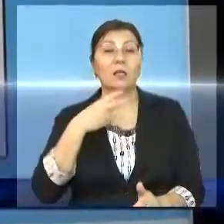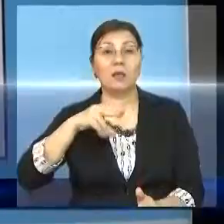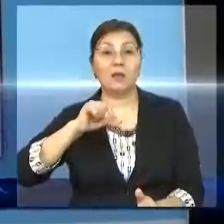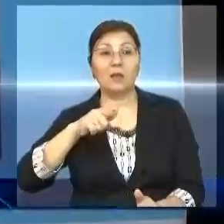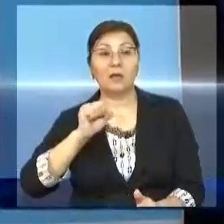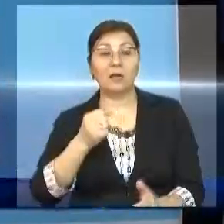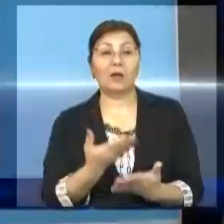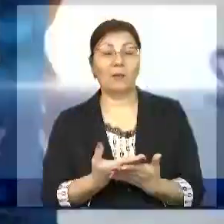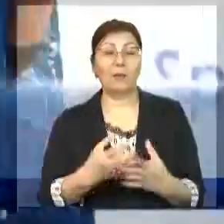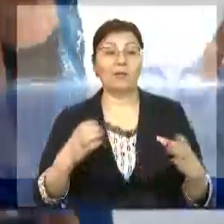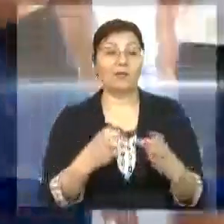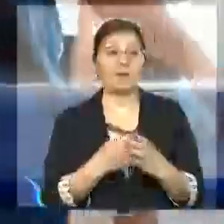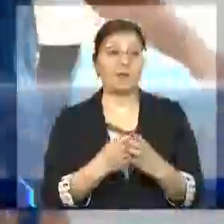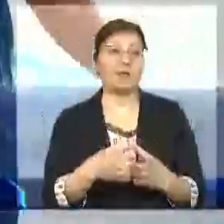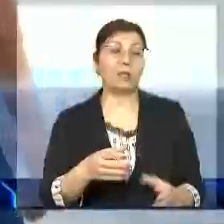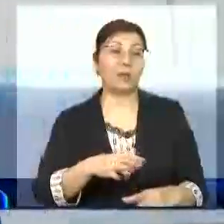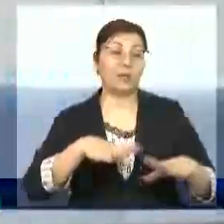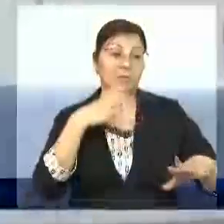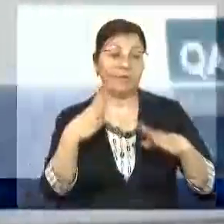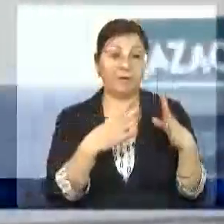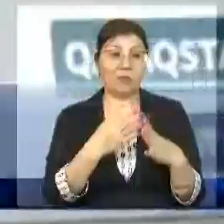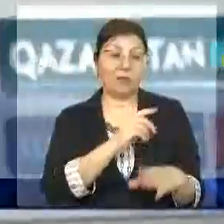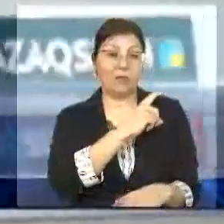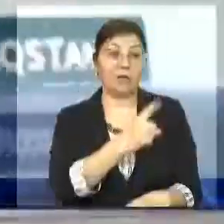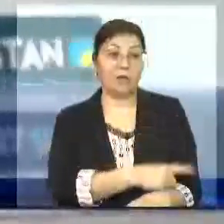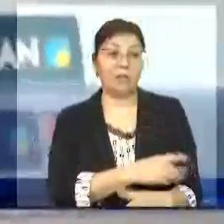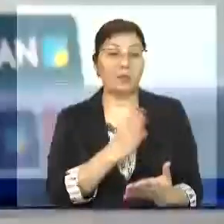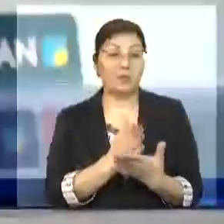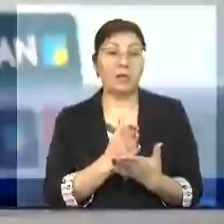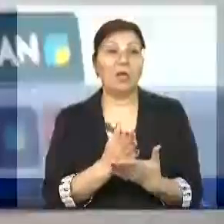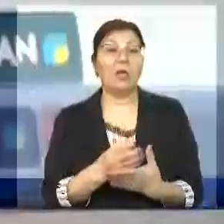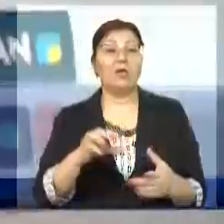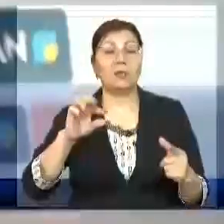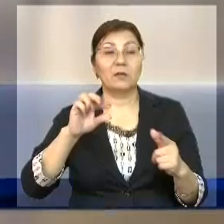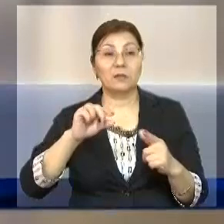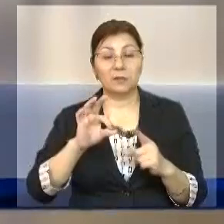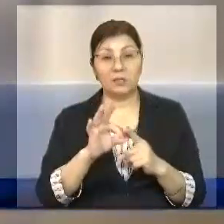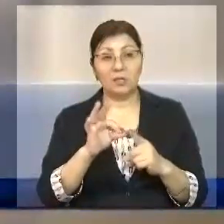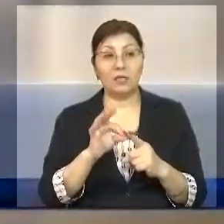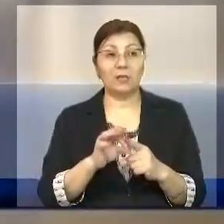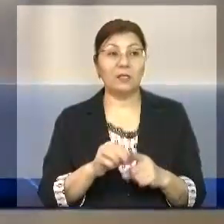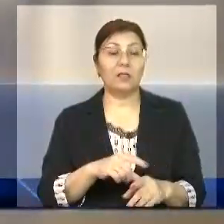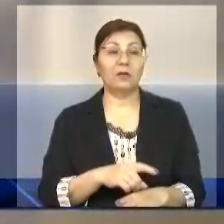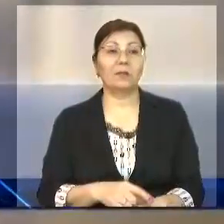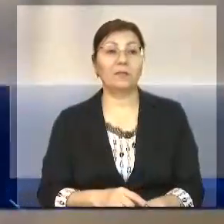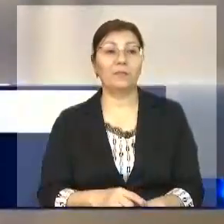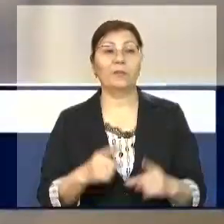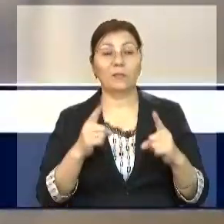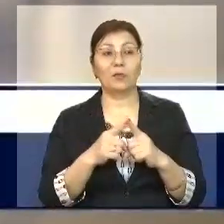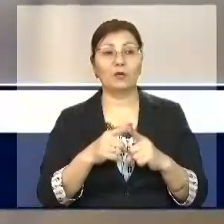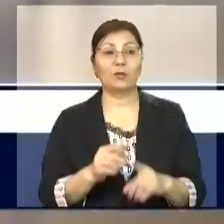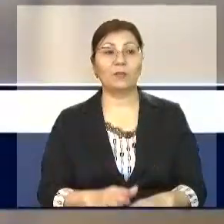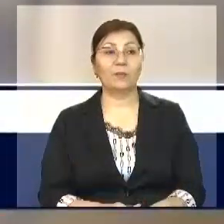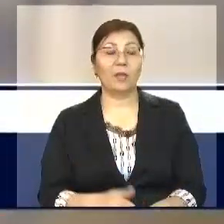нынешнего сезона коллектив серьёзно усилился В этой связи перед кома руководство постави задачу выиграть и кубок